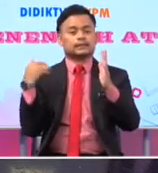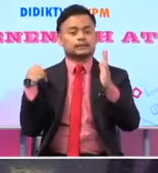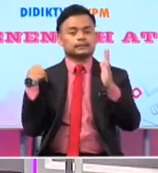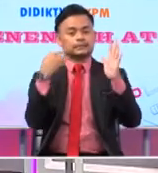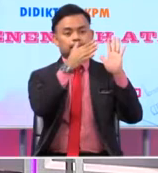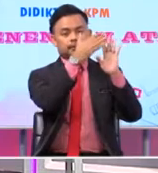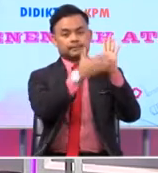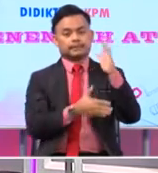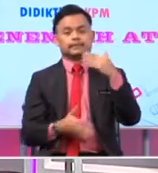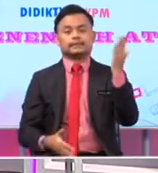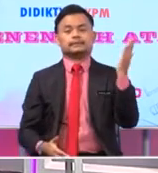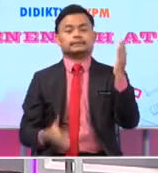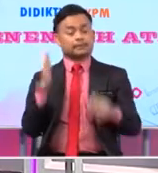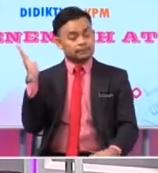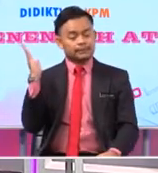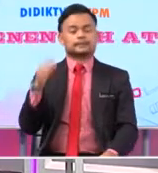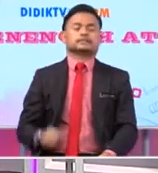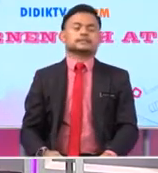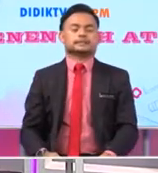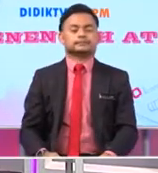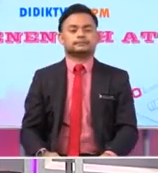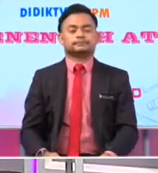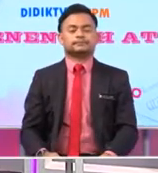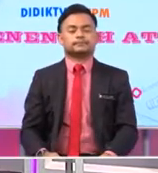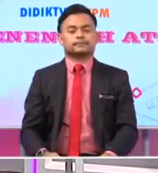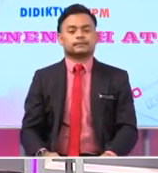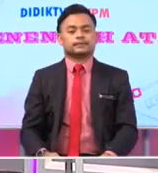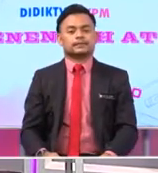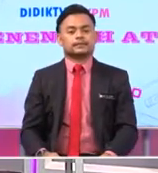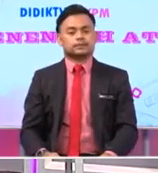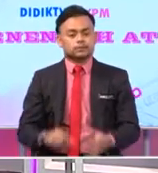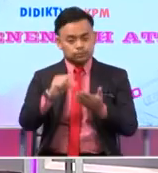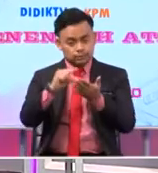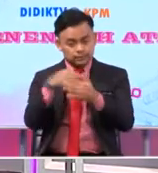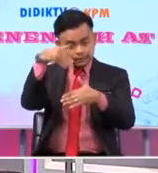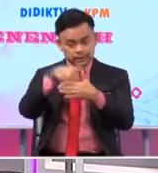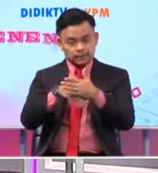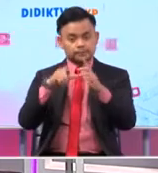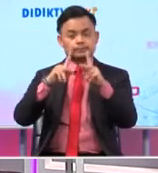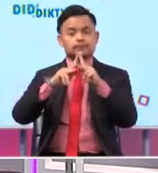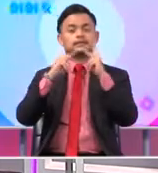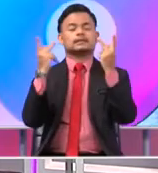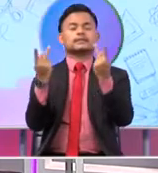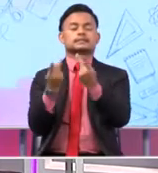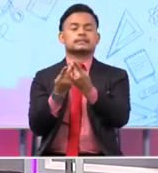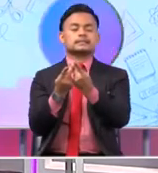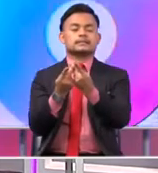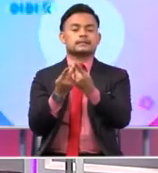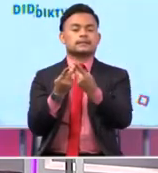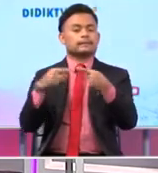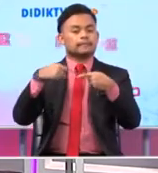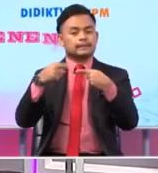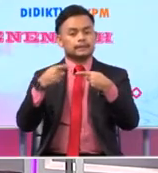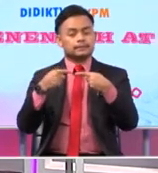rumah papan ganjaran ini kita gunakan semasa berada di dalam kelas ia akan Ceko akan gunakan apabila untuk